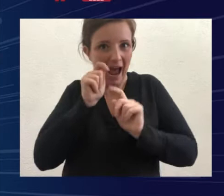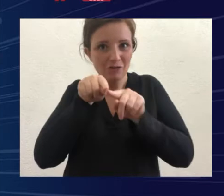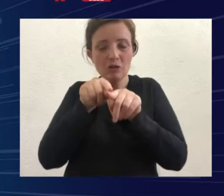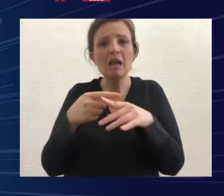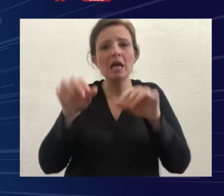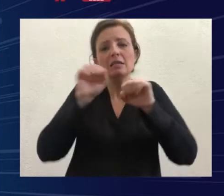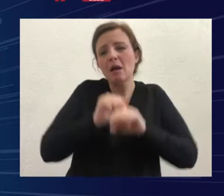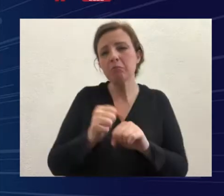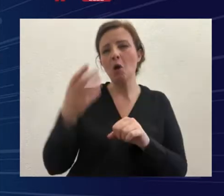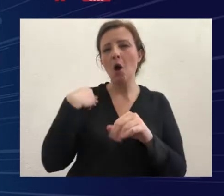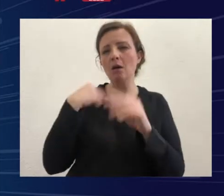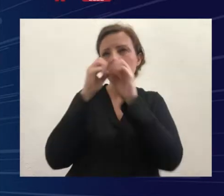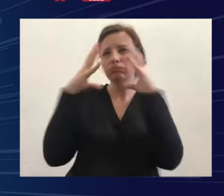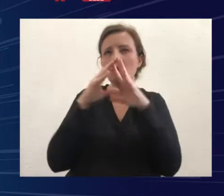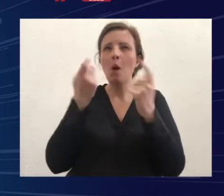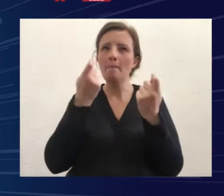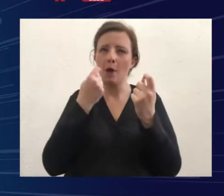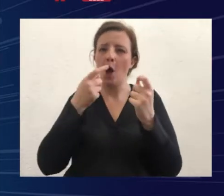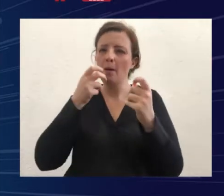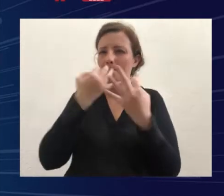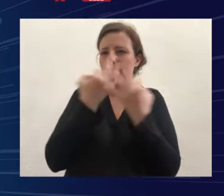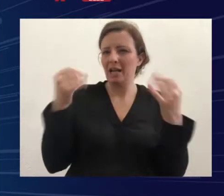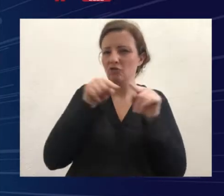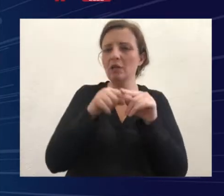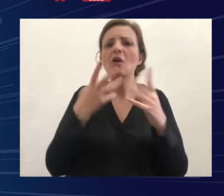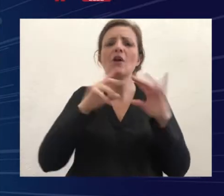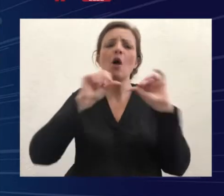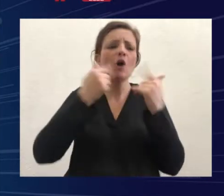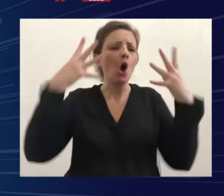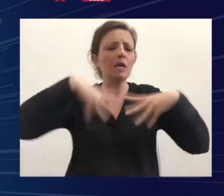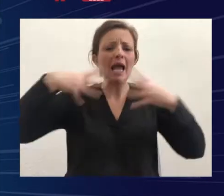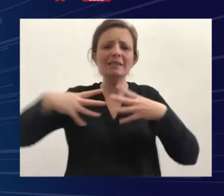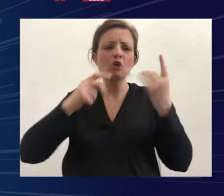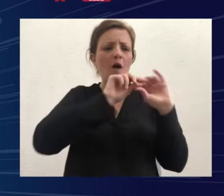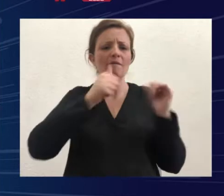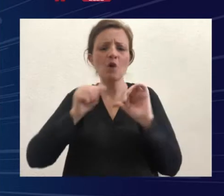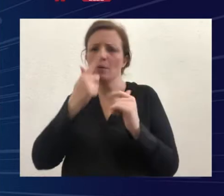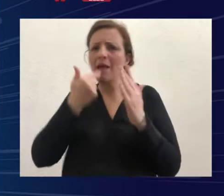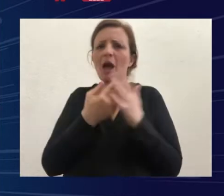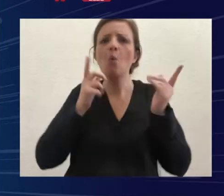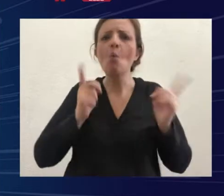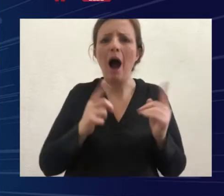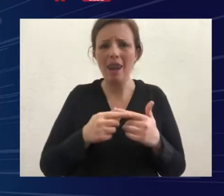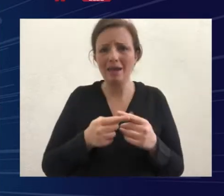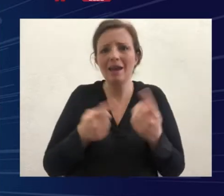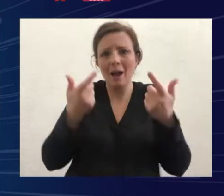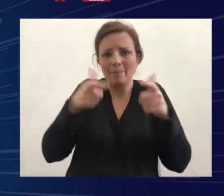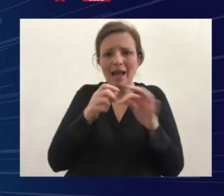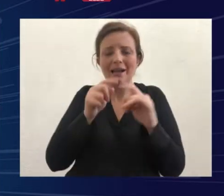ci si può chiedere con un minimo di tecnicismo quali forme organizzative si possano adottare